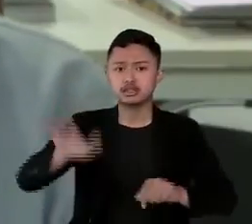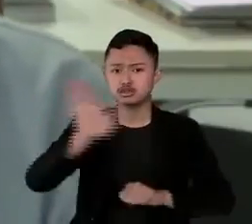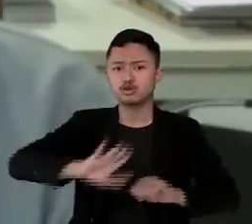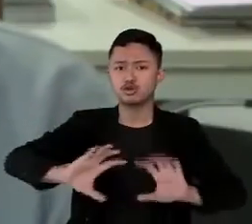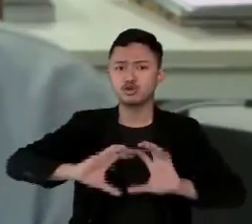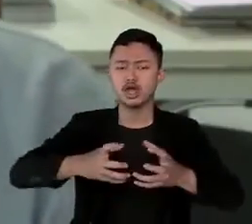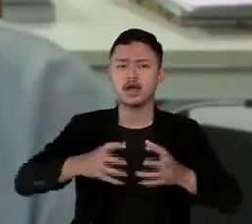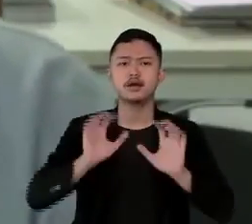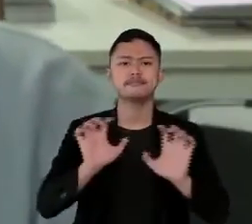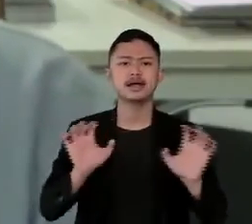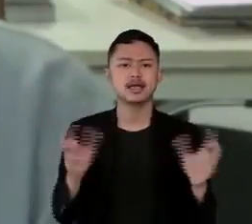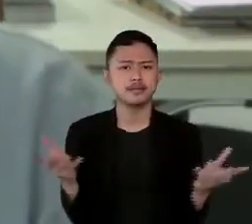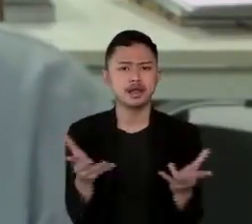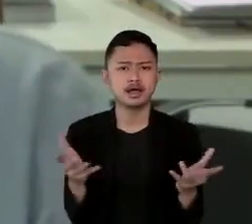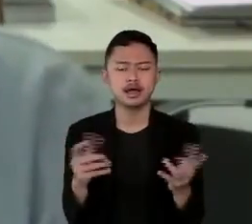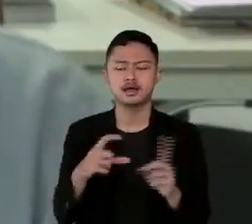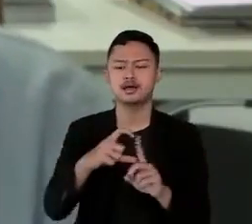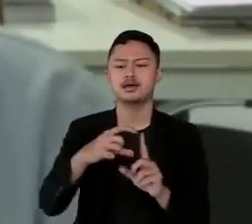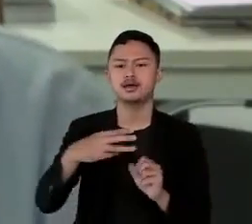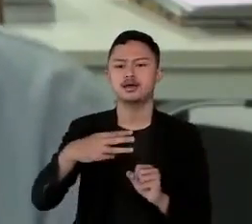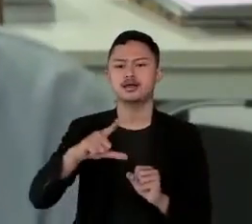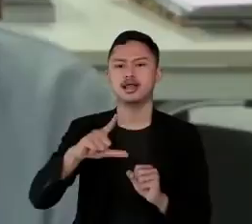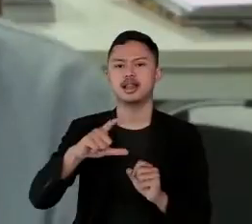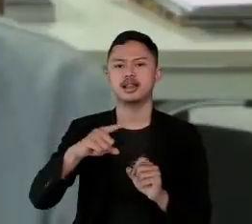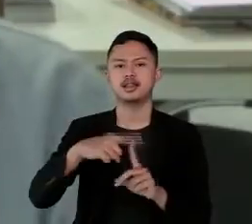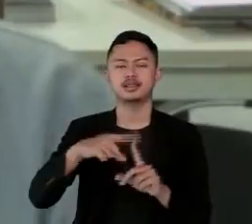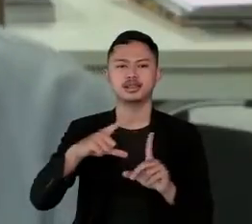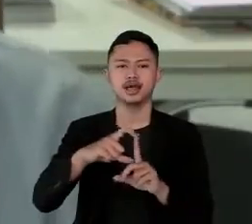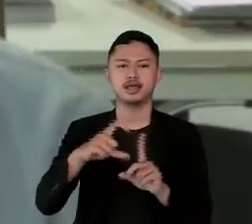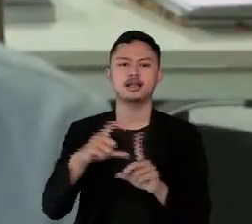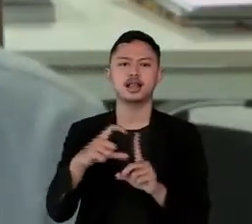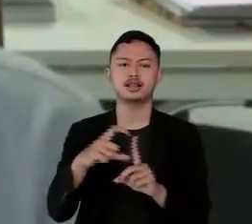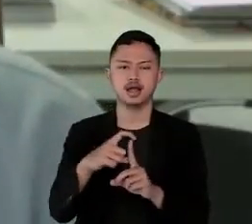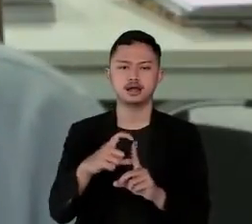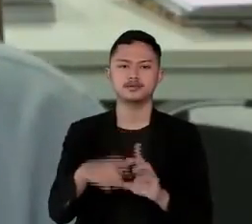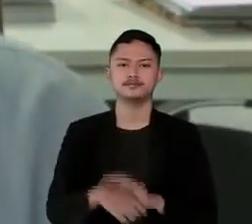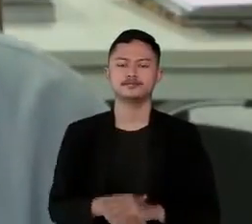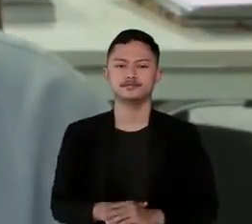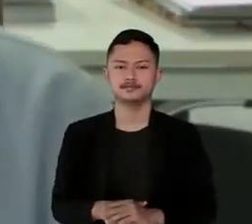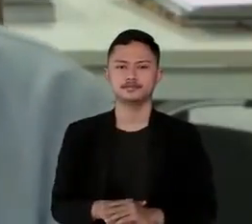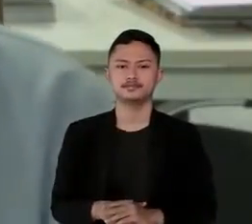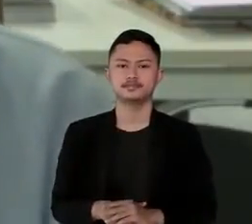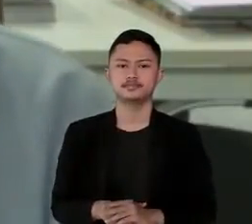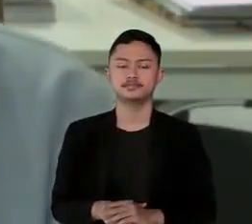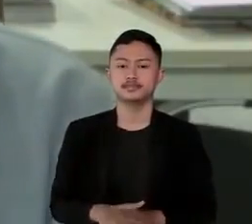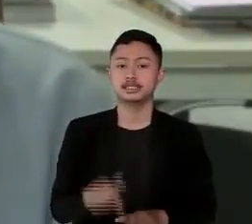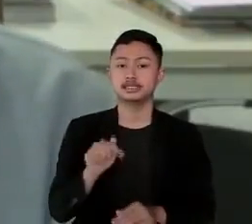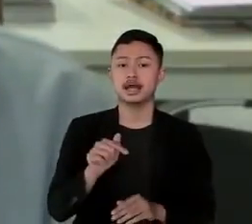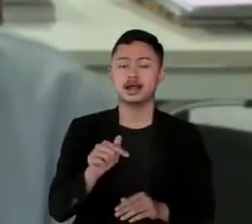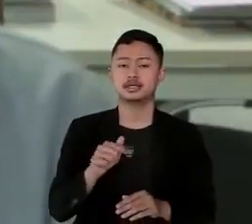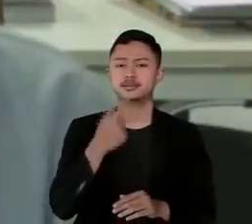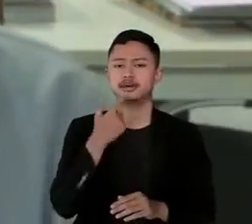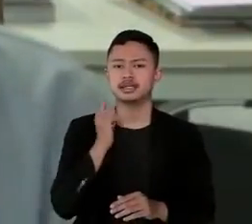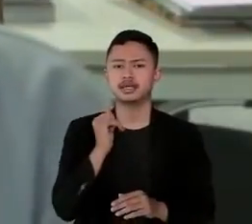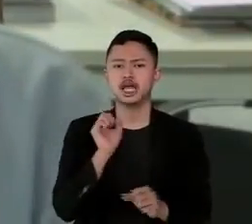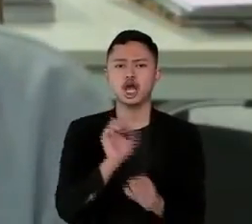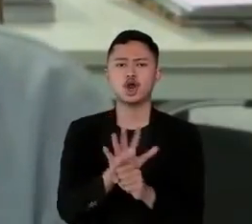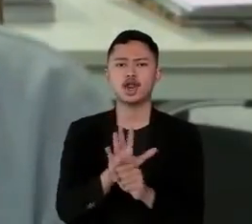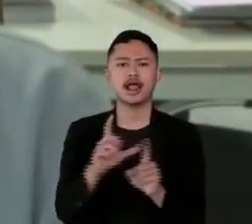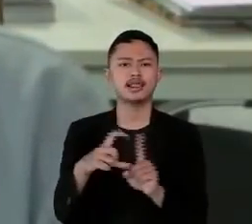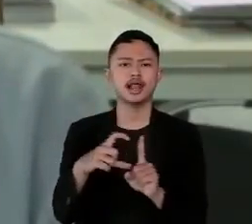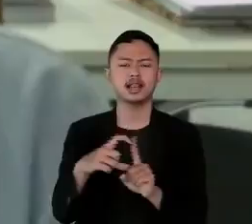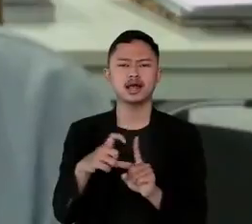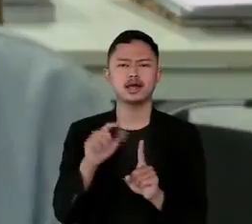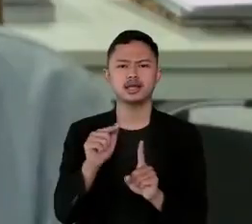dari sifat-sifat yang kita tahu jadi memang divarian Delta ini mengalami perubahan yang sangat kritis